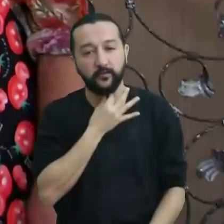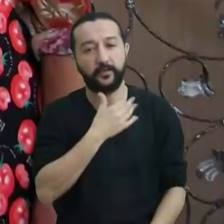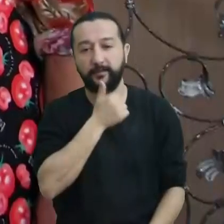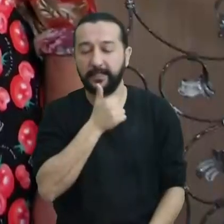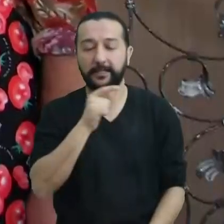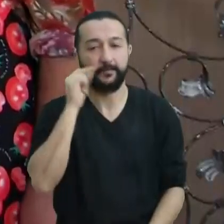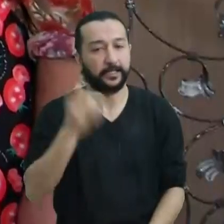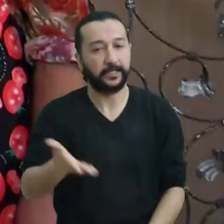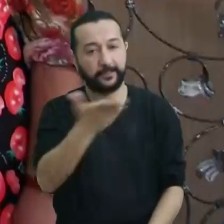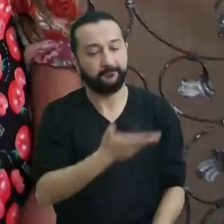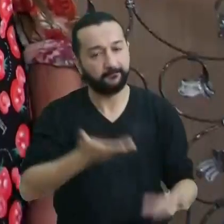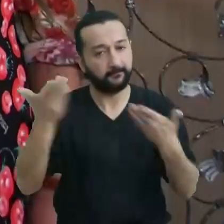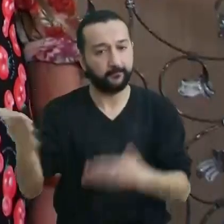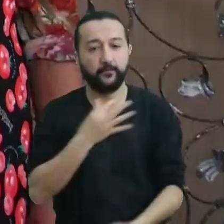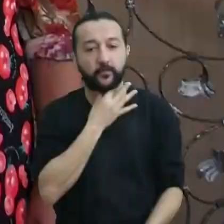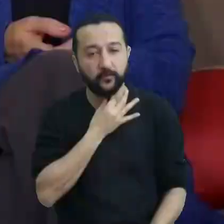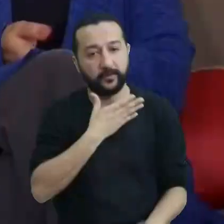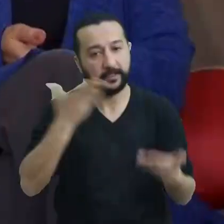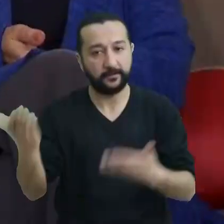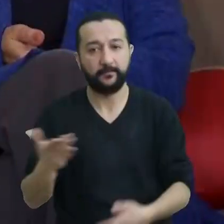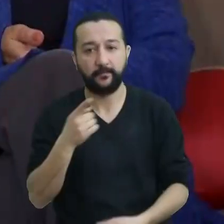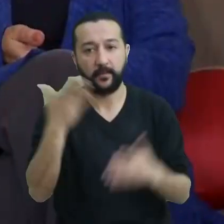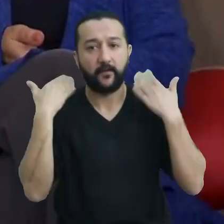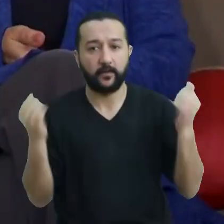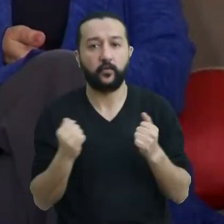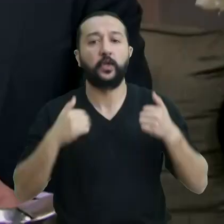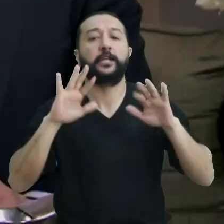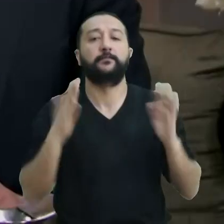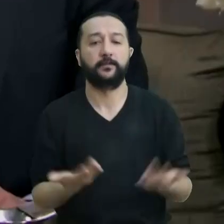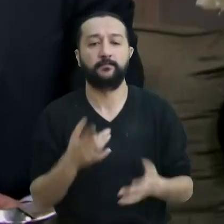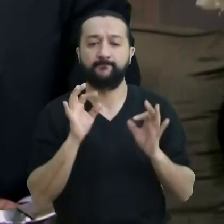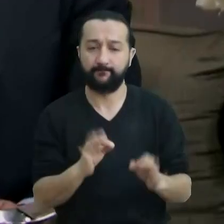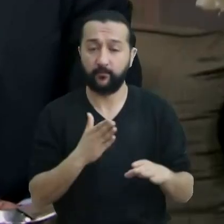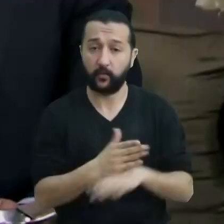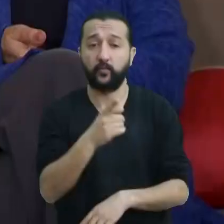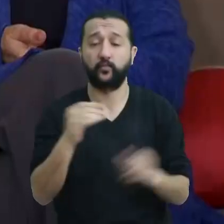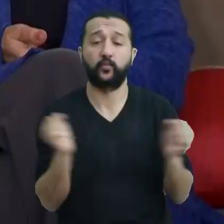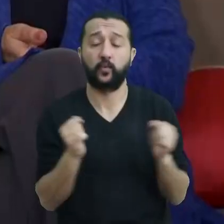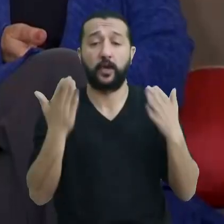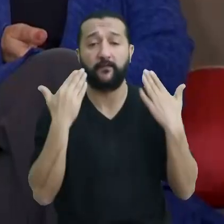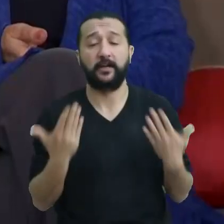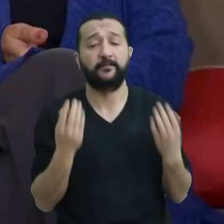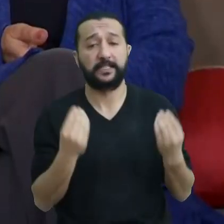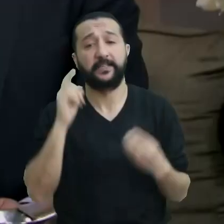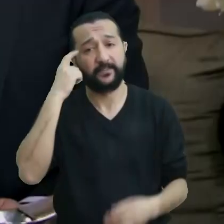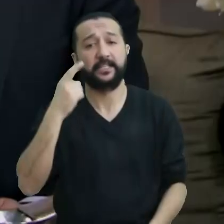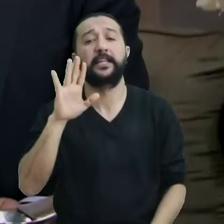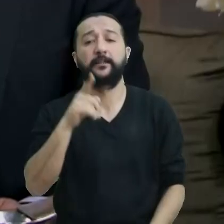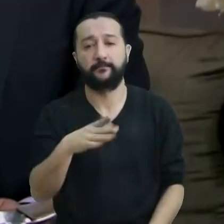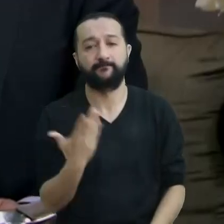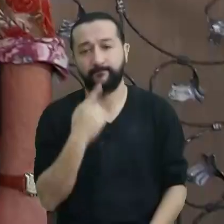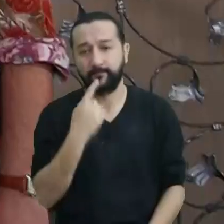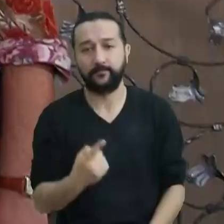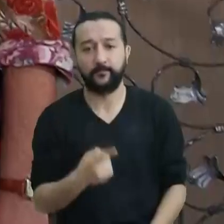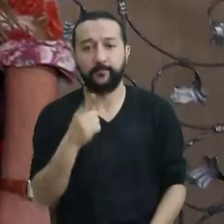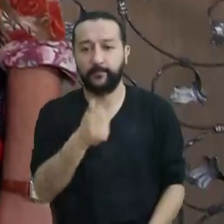beyler bayanlar, lütfen hadi. Hava soğuk değil mi canım? Kesinlikle anneciğim, çok soğuk. Yani pek de iyi bir fikir evet. Görünmüyor